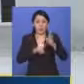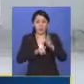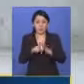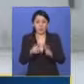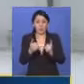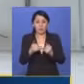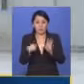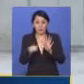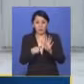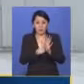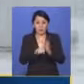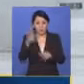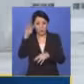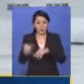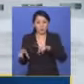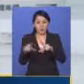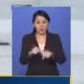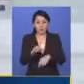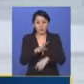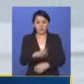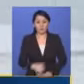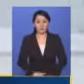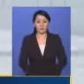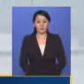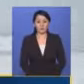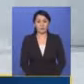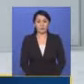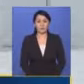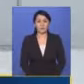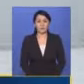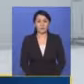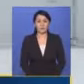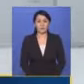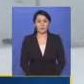Әзірге 600 бас жеткізілді. Әсел Оразбаева, Илья Кудряков, Анатолий Беланок, жаңалықтар қызметі.